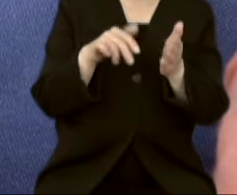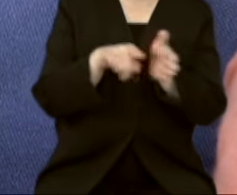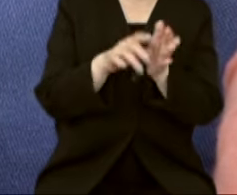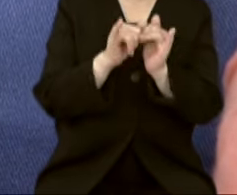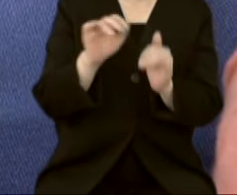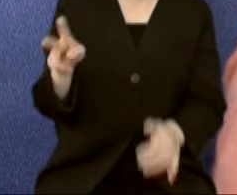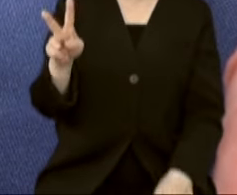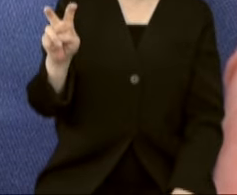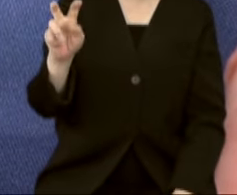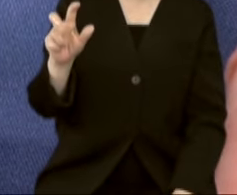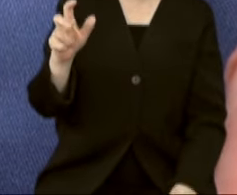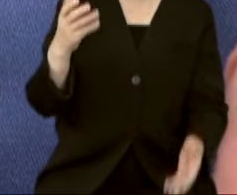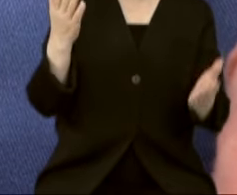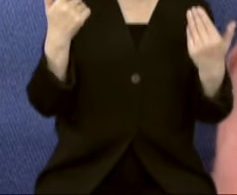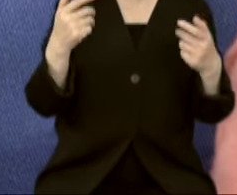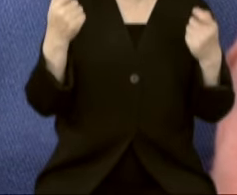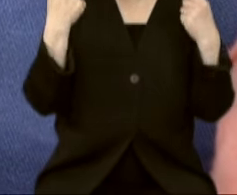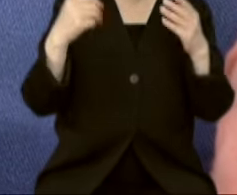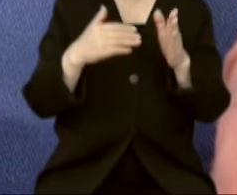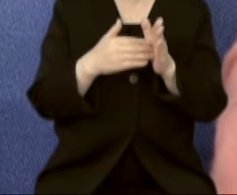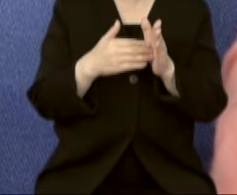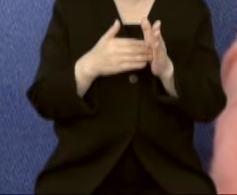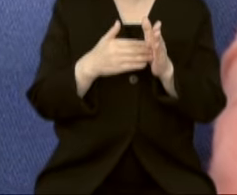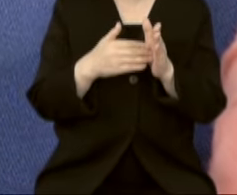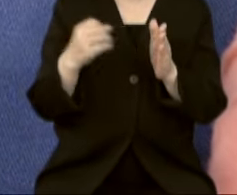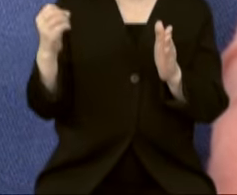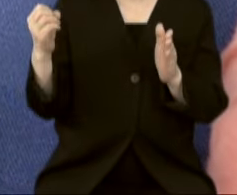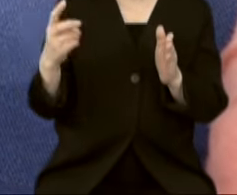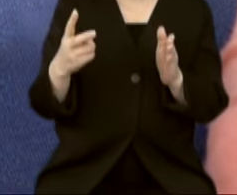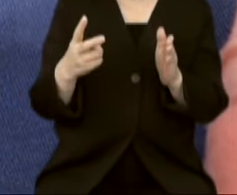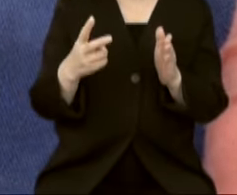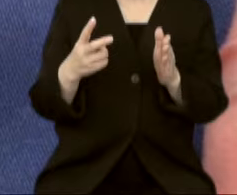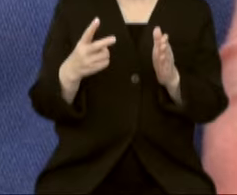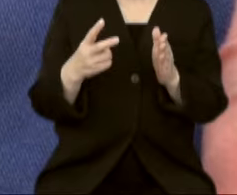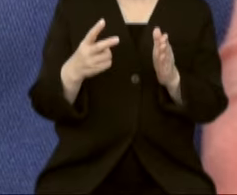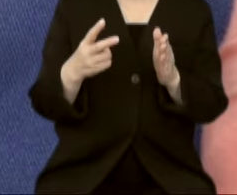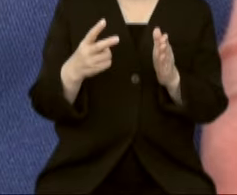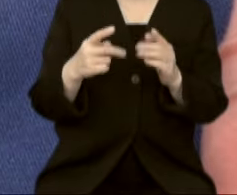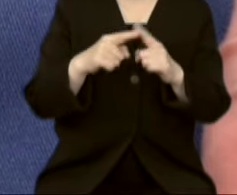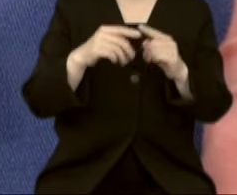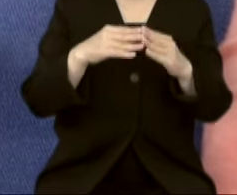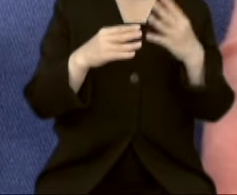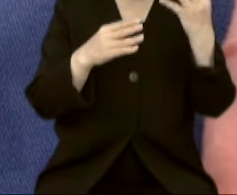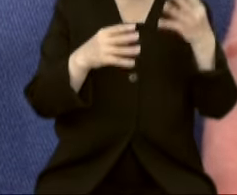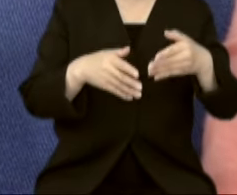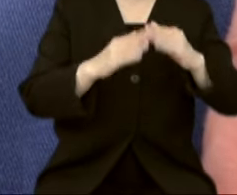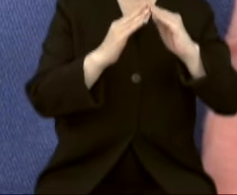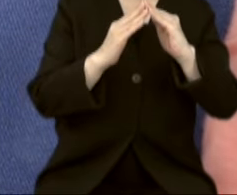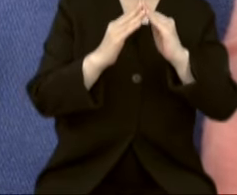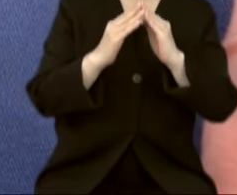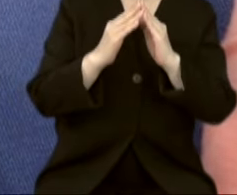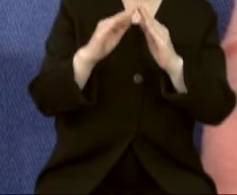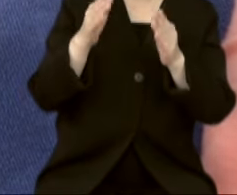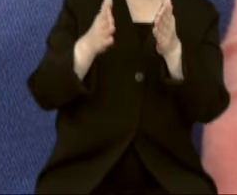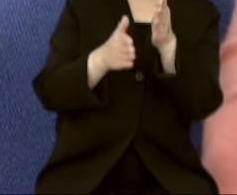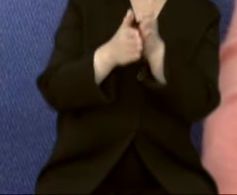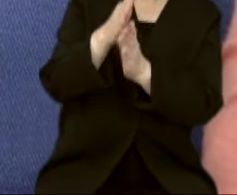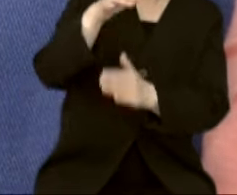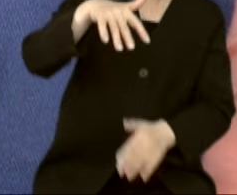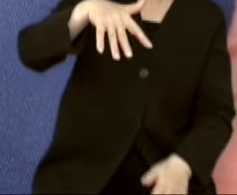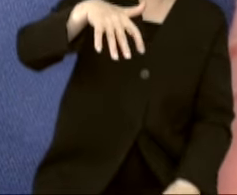325명 정도 학생을 졸업하고 네. 그 중에서 거의 150개 넘게 기회를 세우고 갤카타뿐만